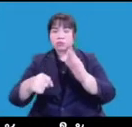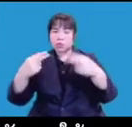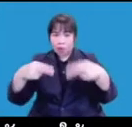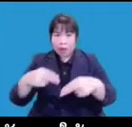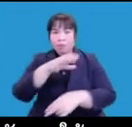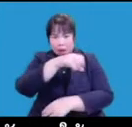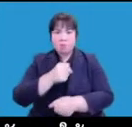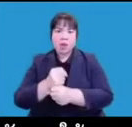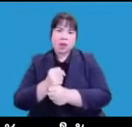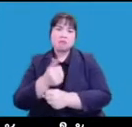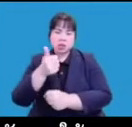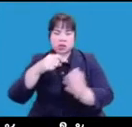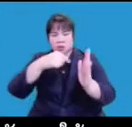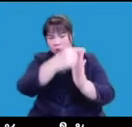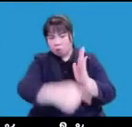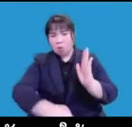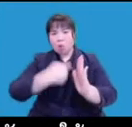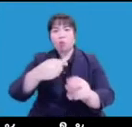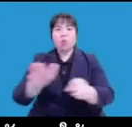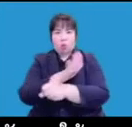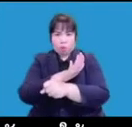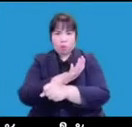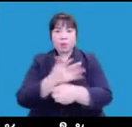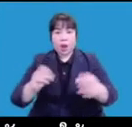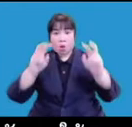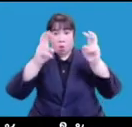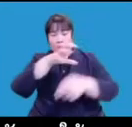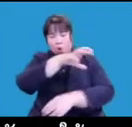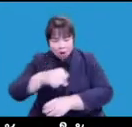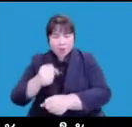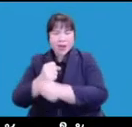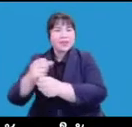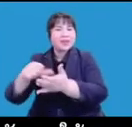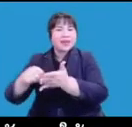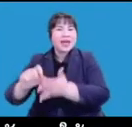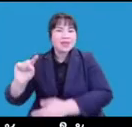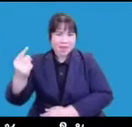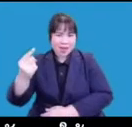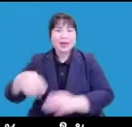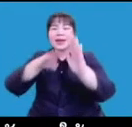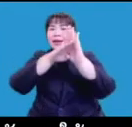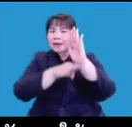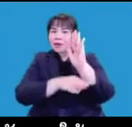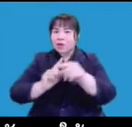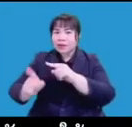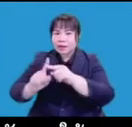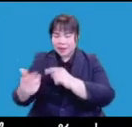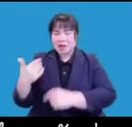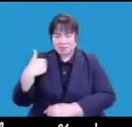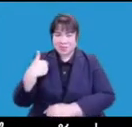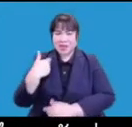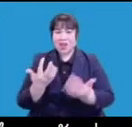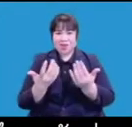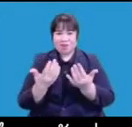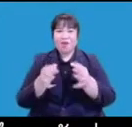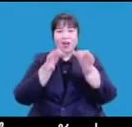ให้เกิดcycle ที่ครบนะครับเสร็จแล้วได้โจทย์นํามาปรับใหม่ซึ่งทุกขั้นตอนเนี่ยจะมีความท้าทายเชิงเทคนิคของมันซึ่งเดี๋ยวผมจ